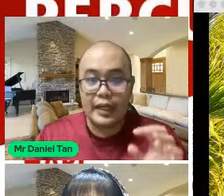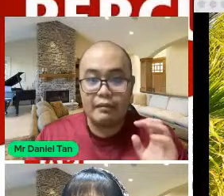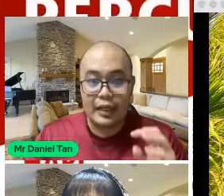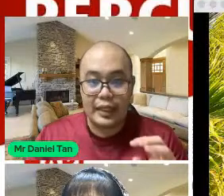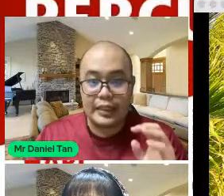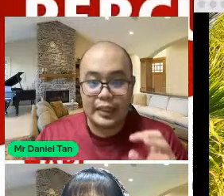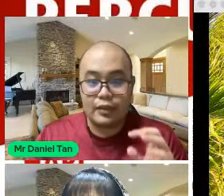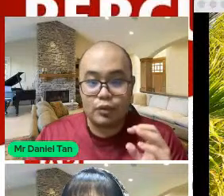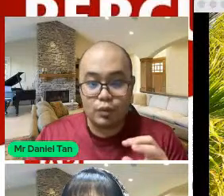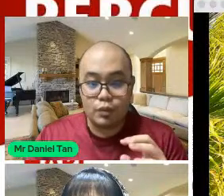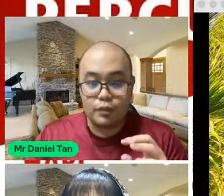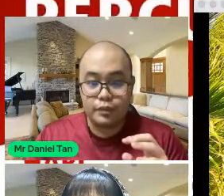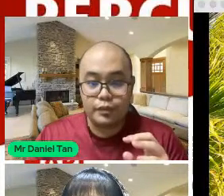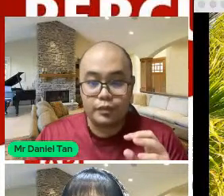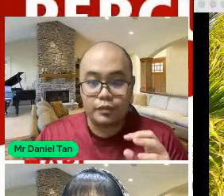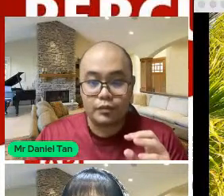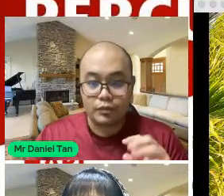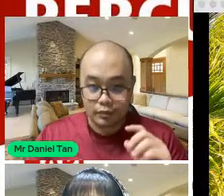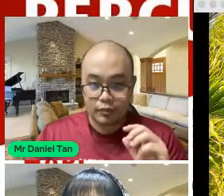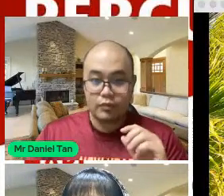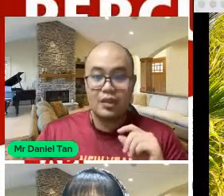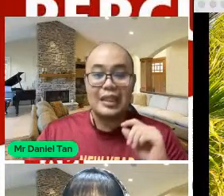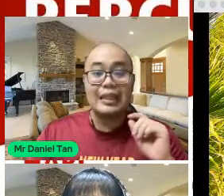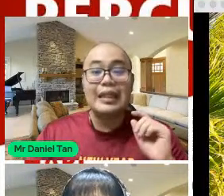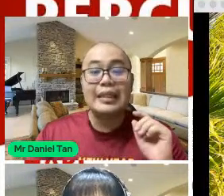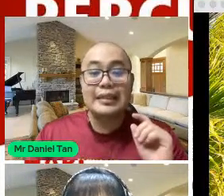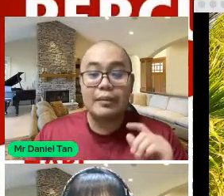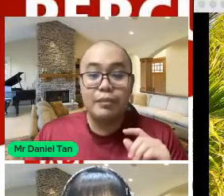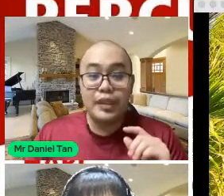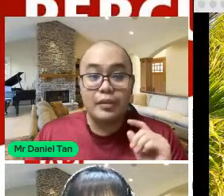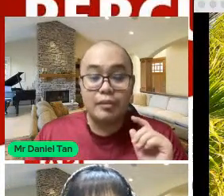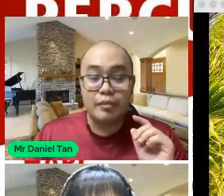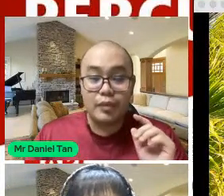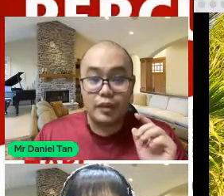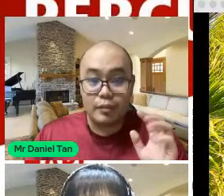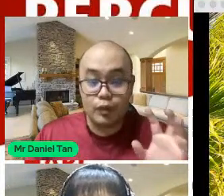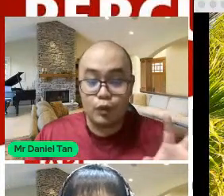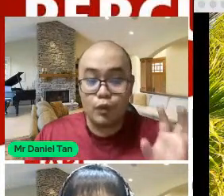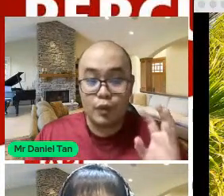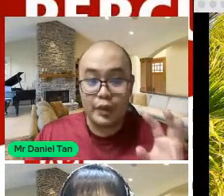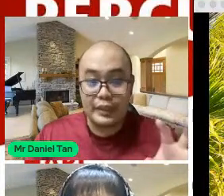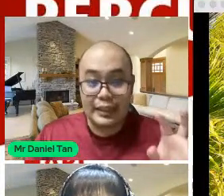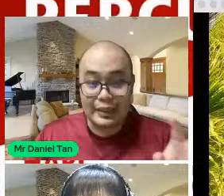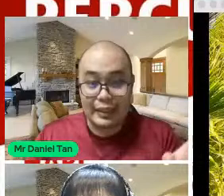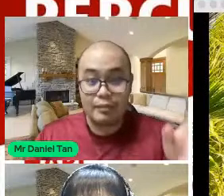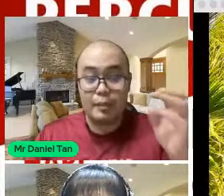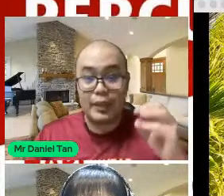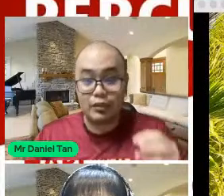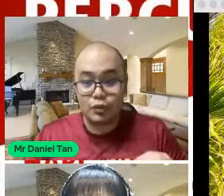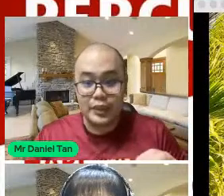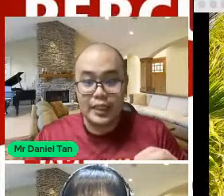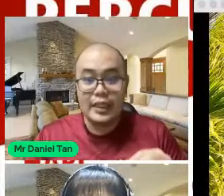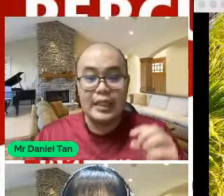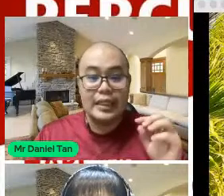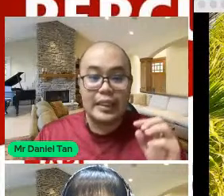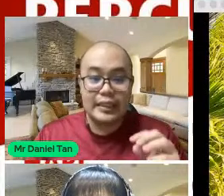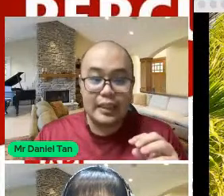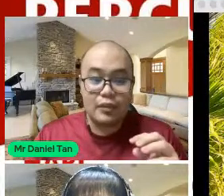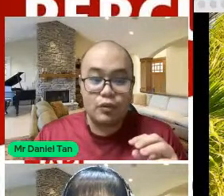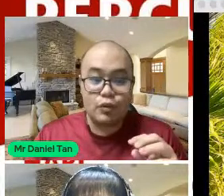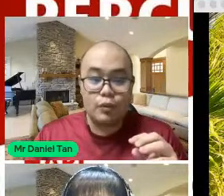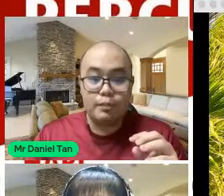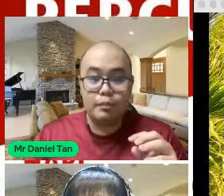mengumpulkan rekannya itu Hai sambil Benu orang datang membantunya